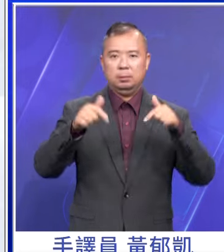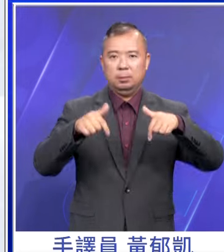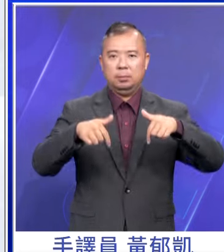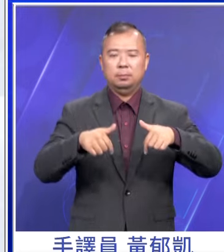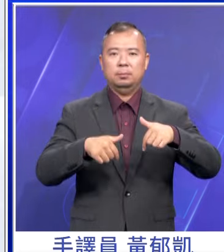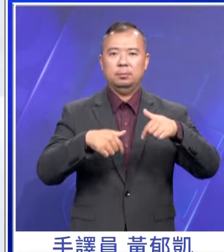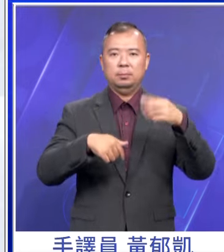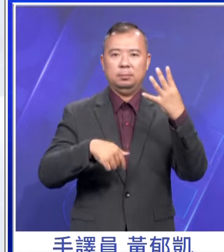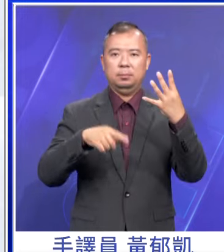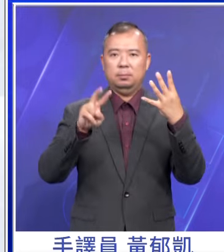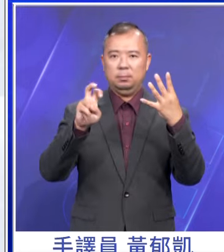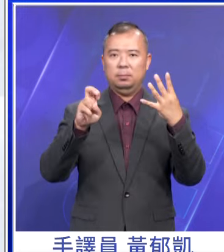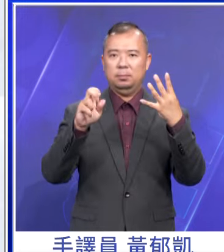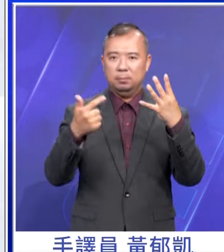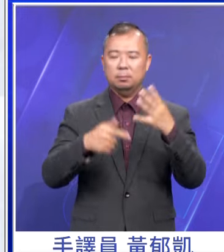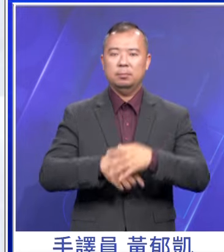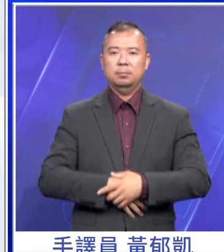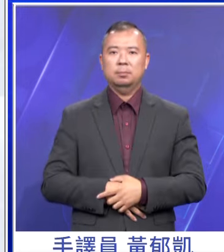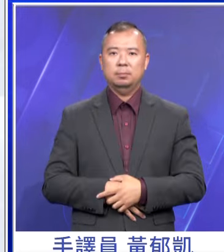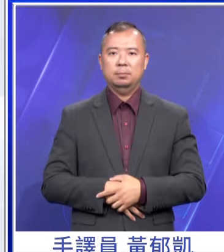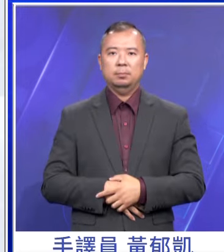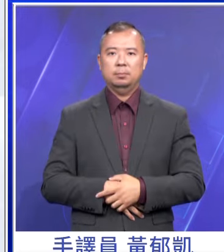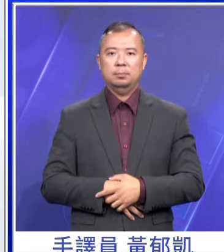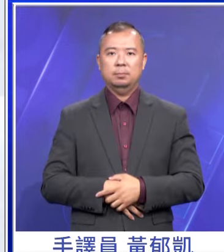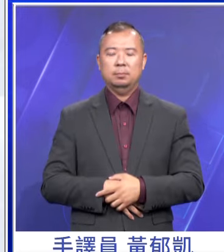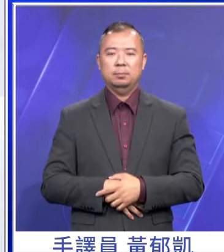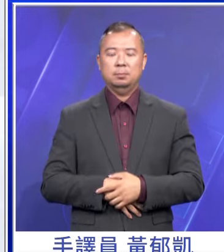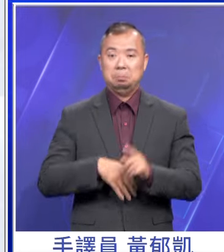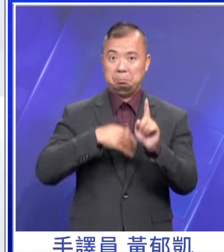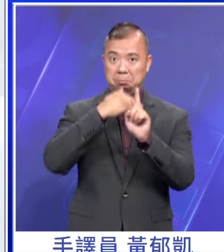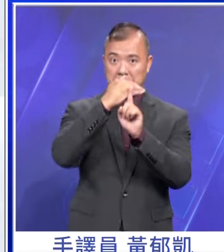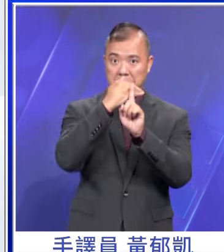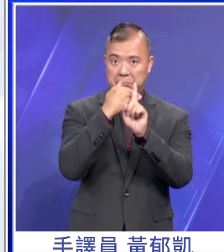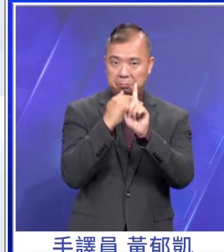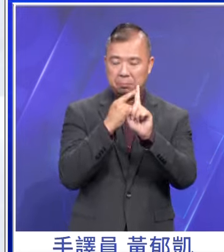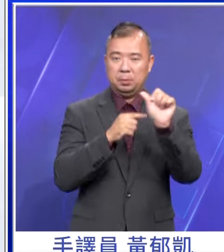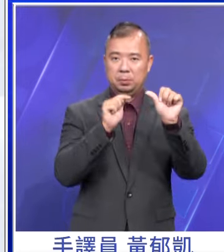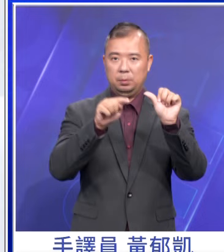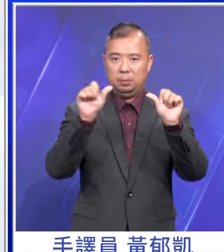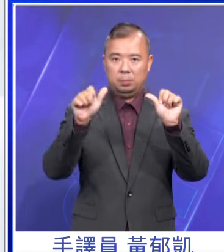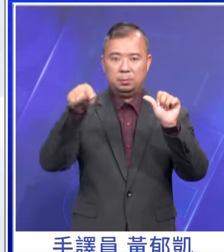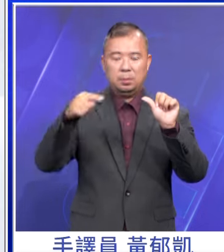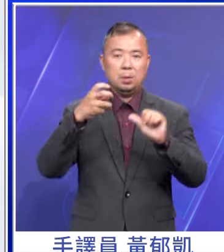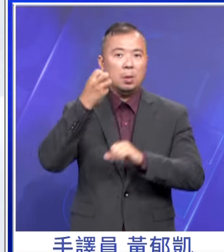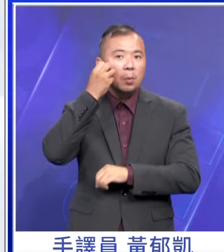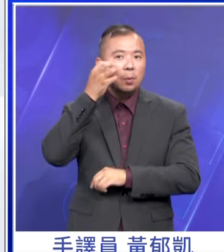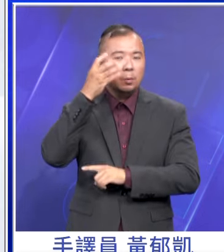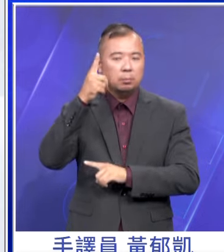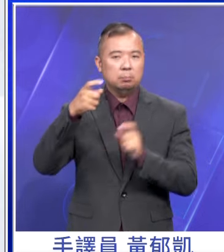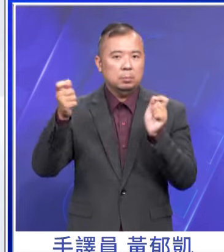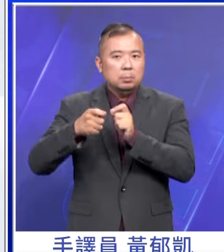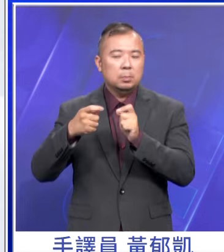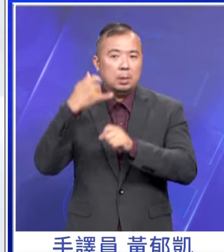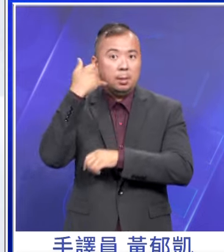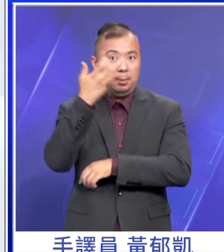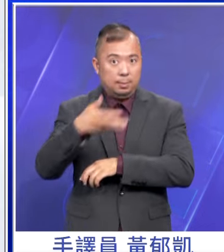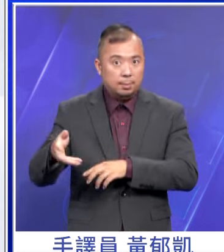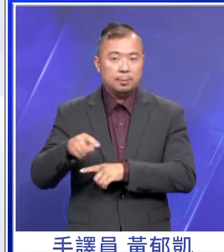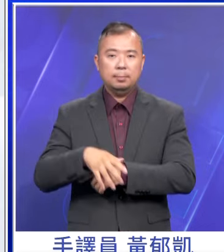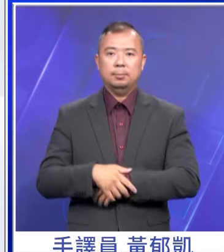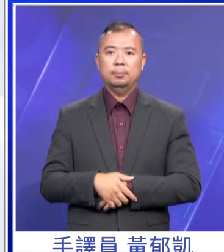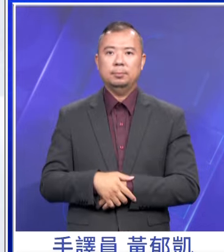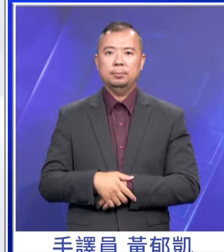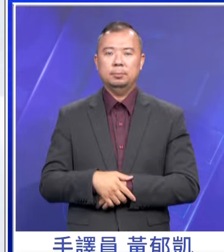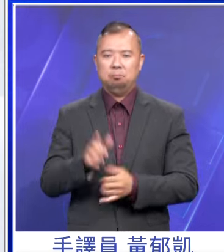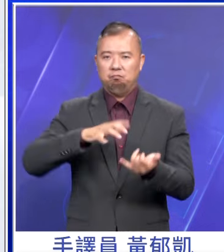4:26的时候，发生了一起规模5.5的地震。那么这起的地震震央在花莲县的近海，而且呢，地震当下几乎是